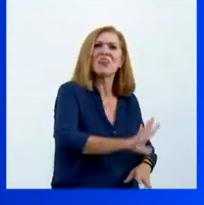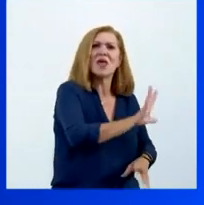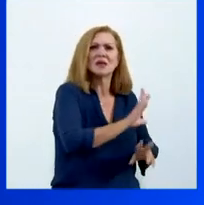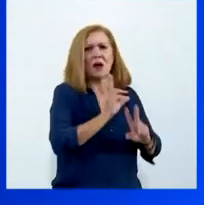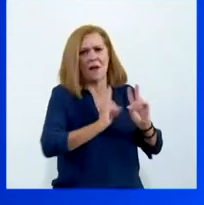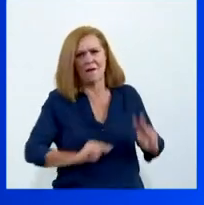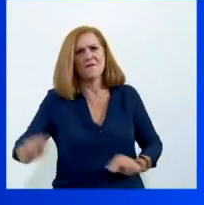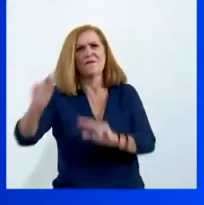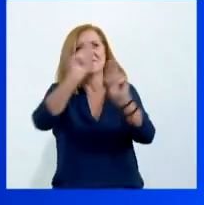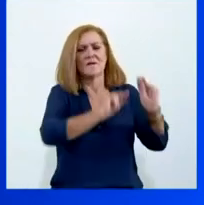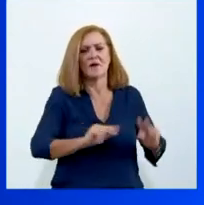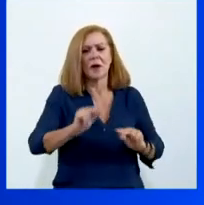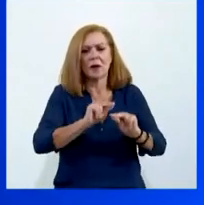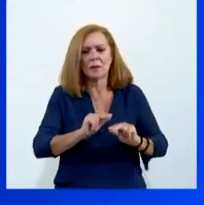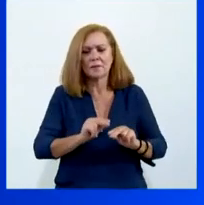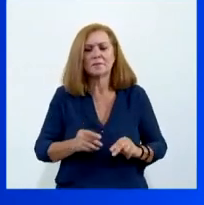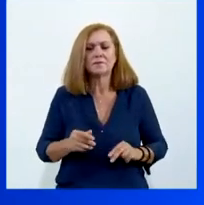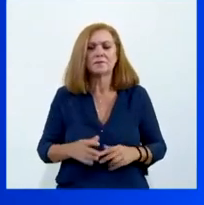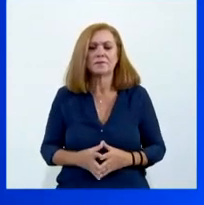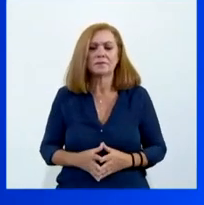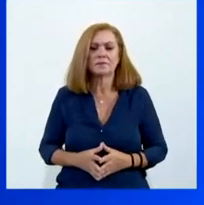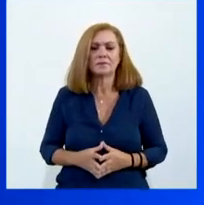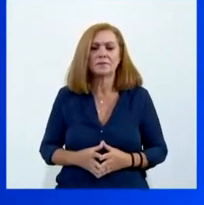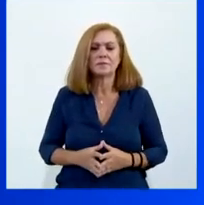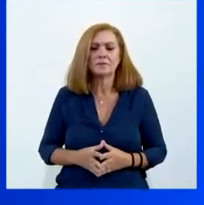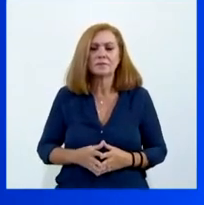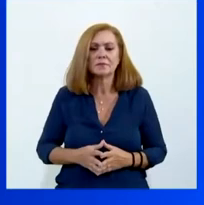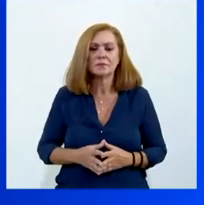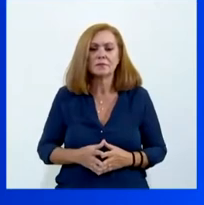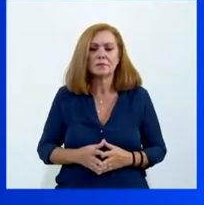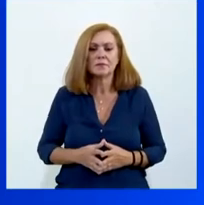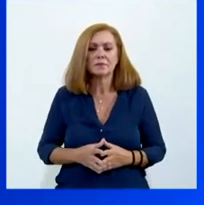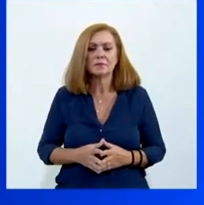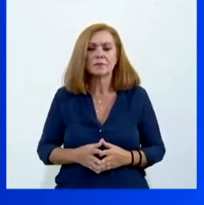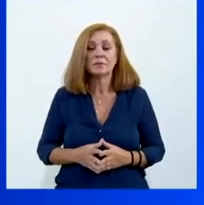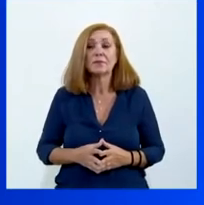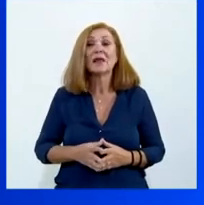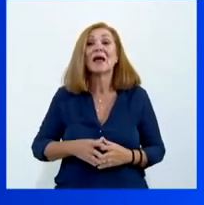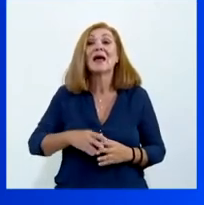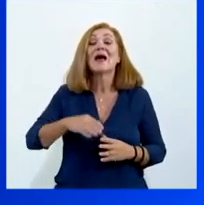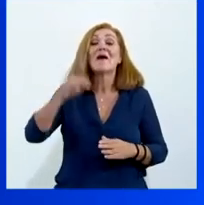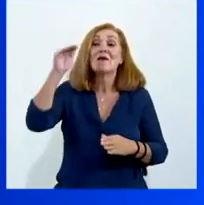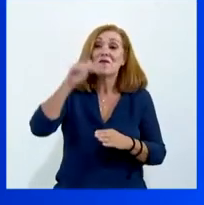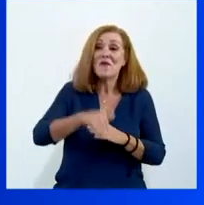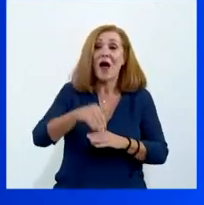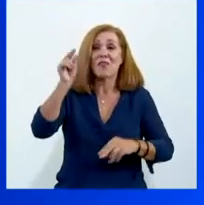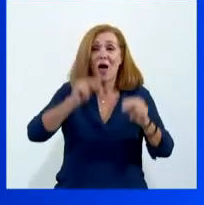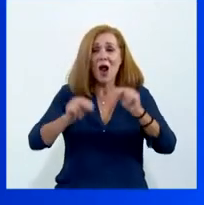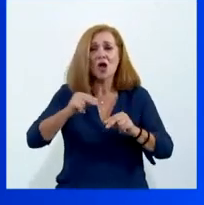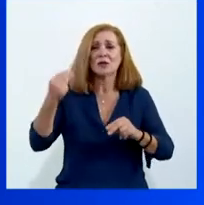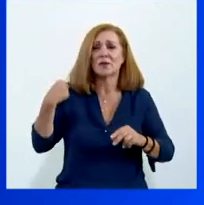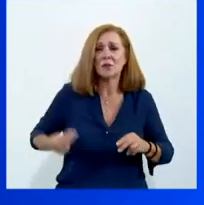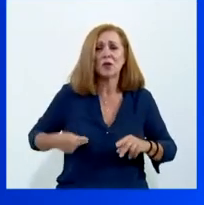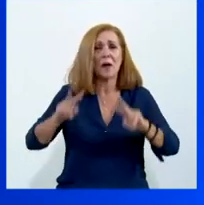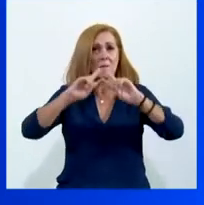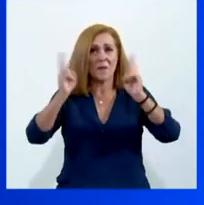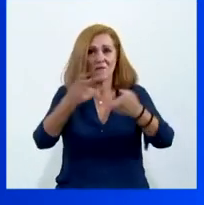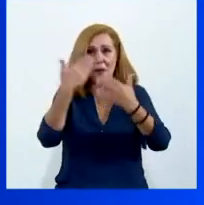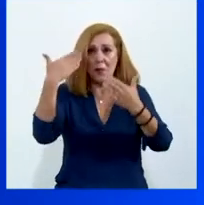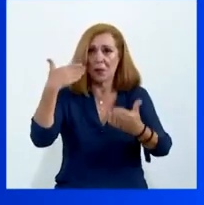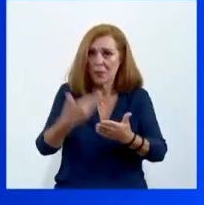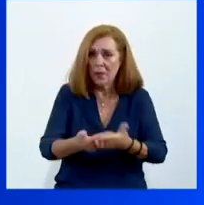Και τον απολογισμό θα τον κάνουμε το βράδυ των περιφερειακών εκλογών. Θυμίζω ότι η Νέα Δημοκρατία έχει